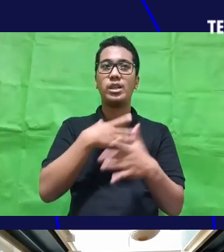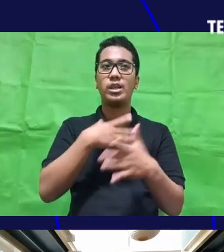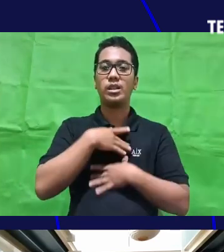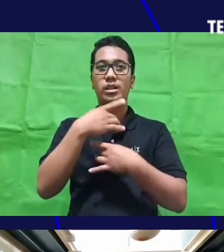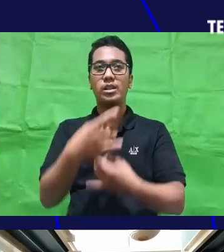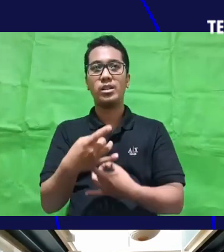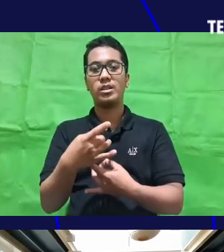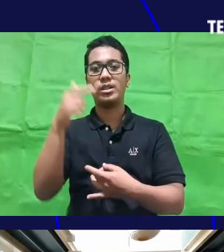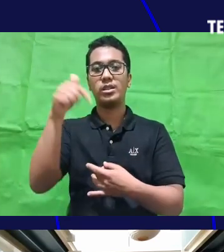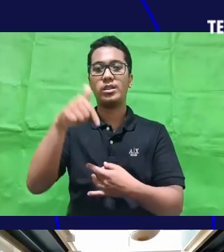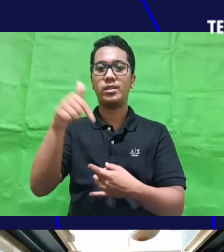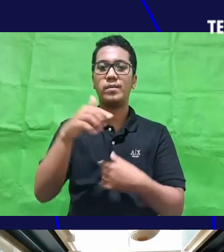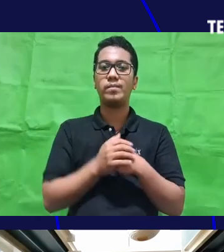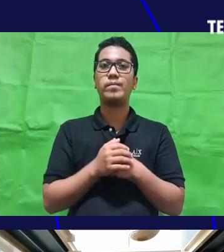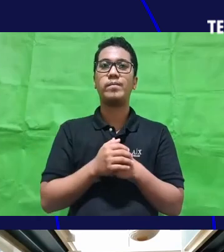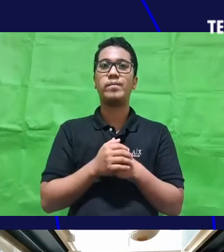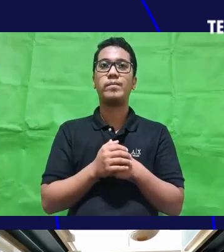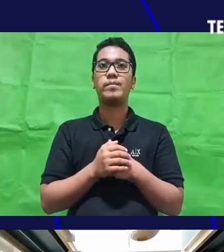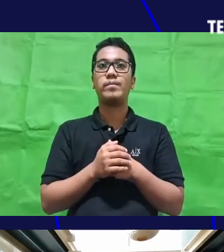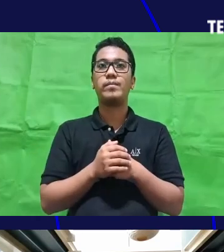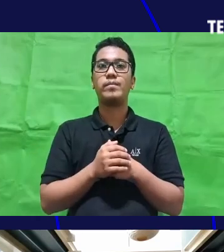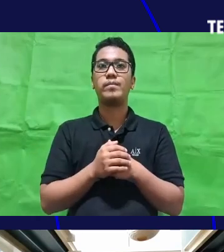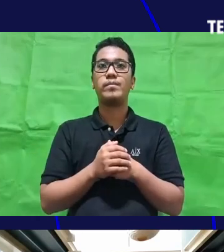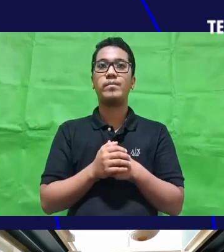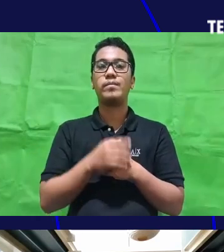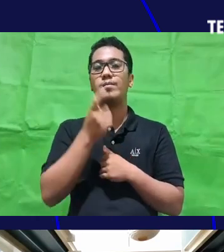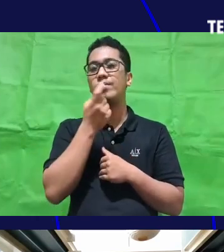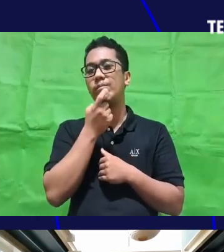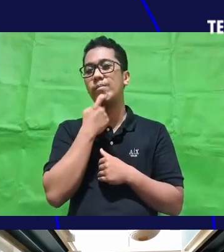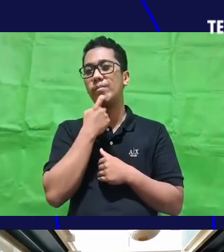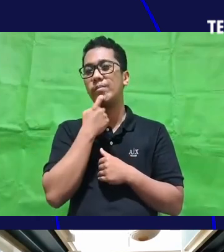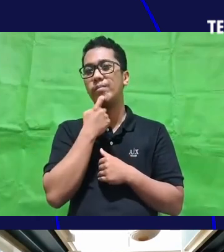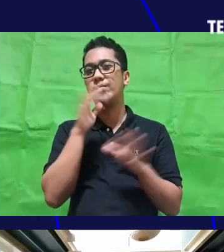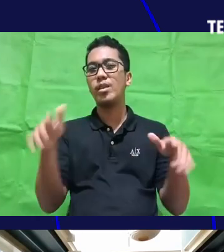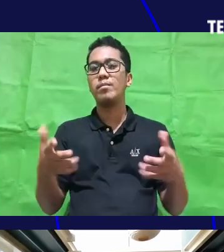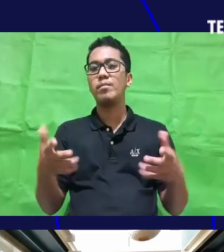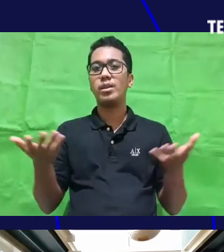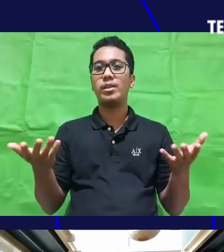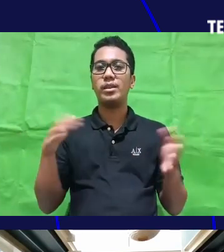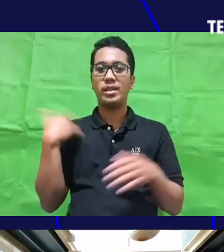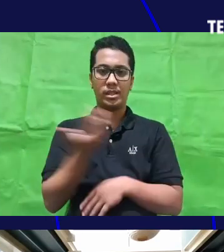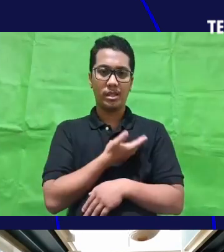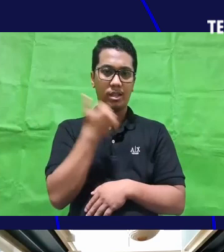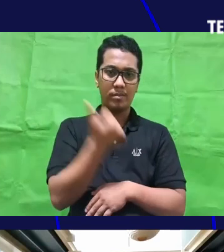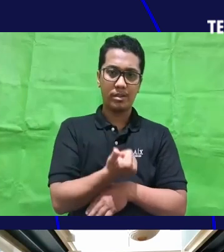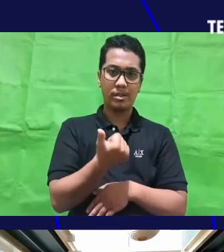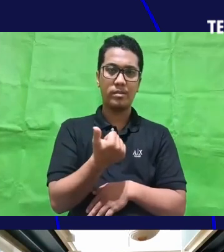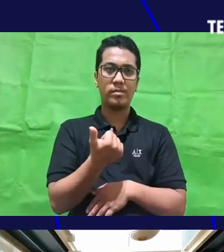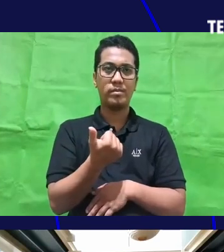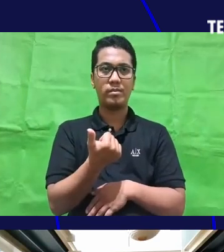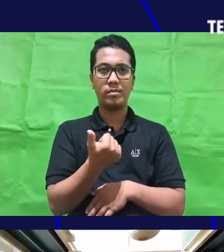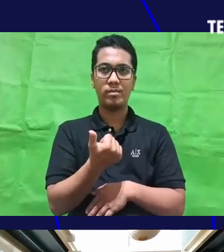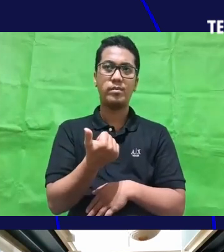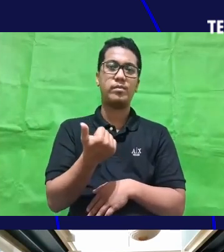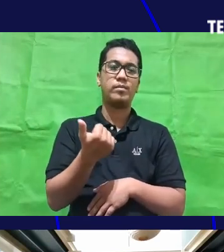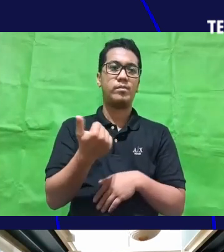di ini sih Mbak sama Mas Iwang, soal bagaimana kita bisa memproblematisir